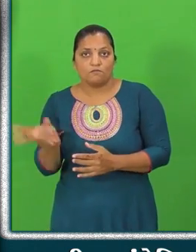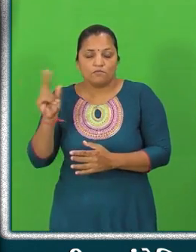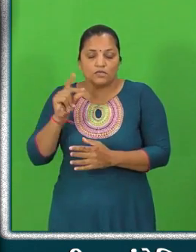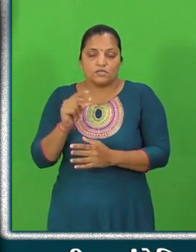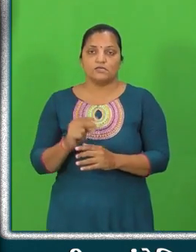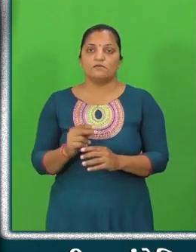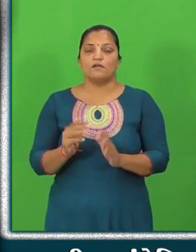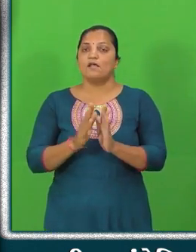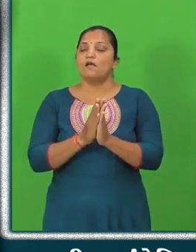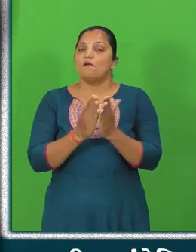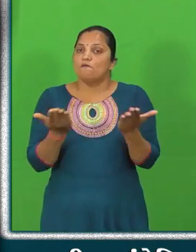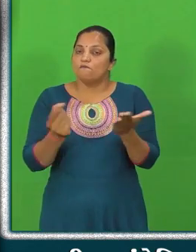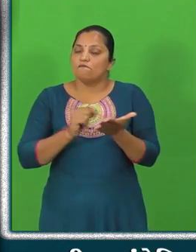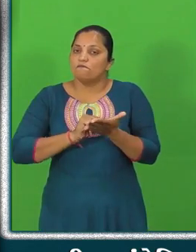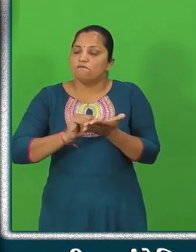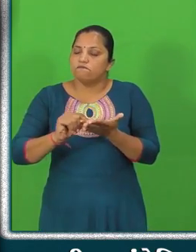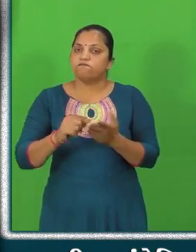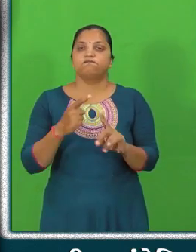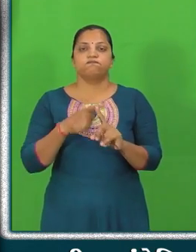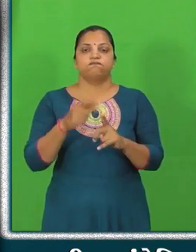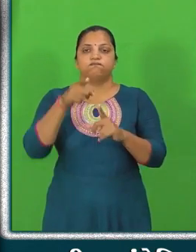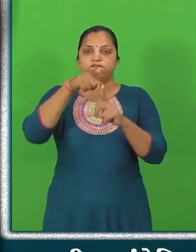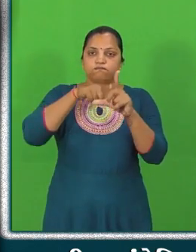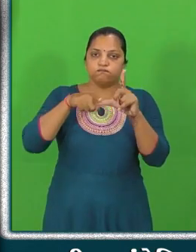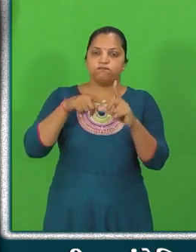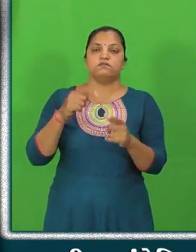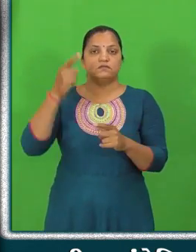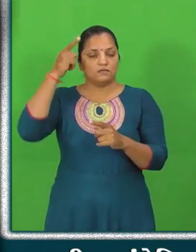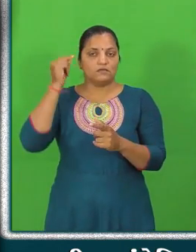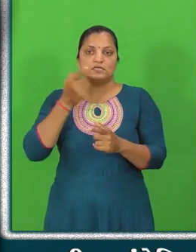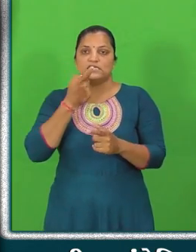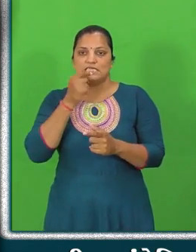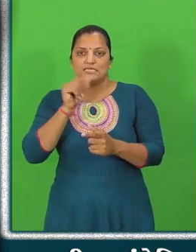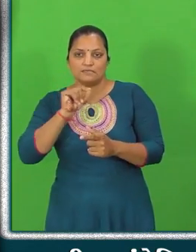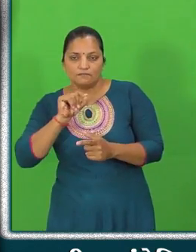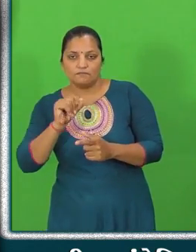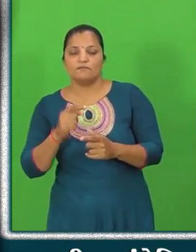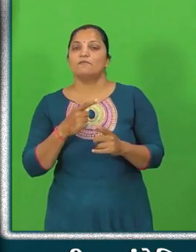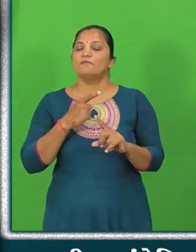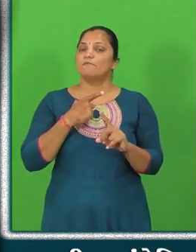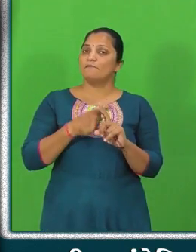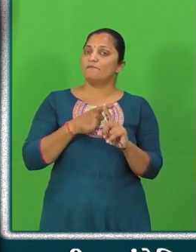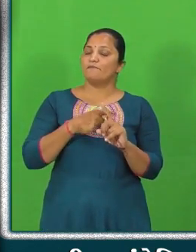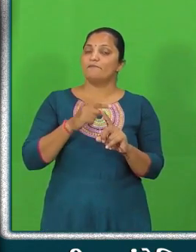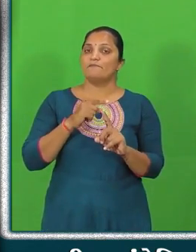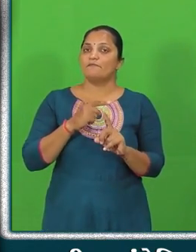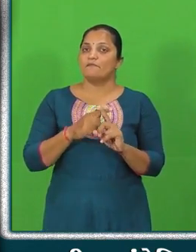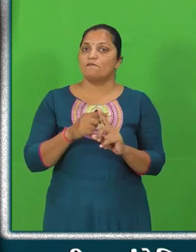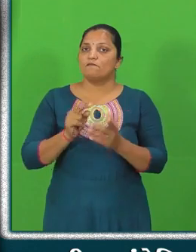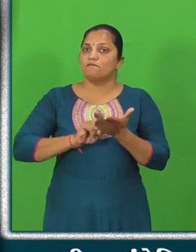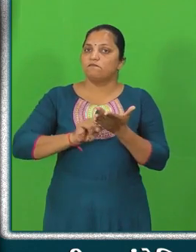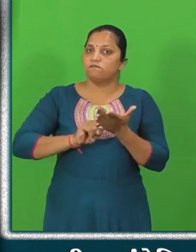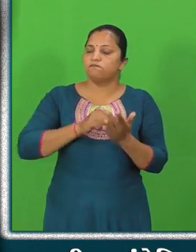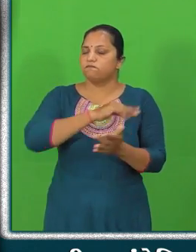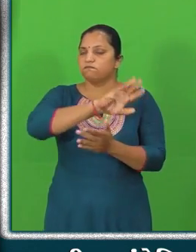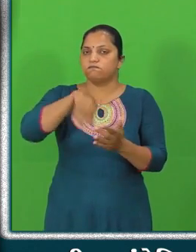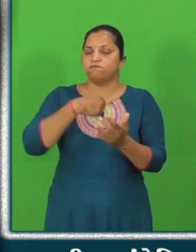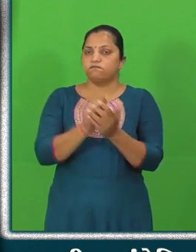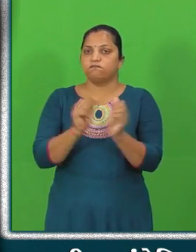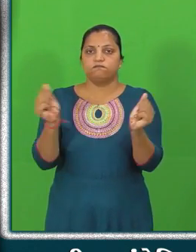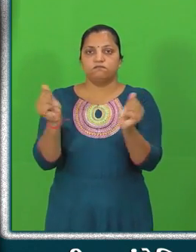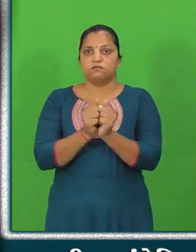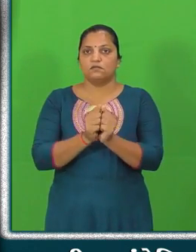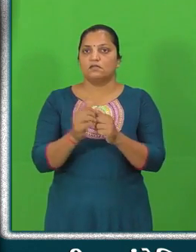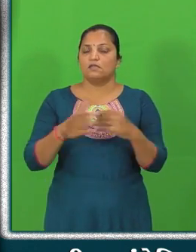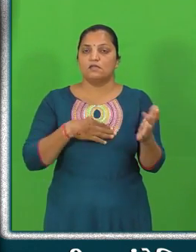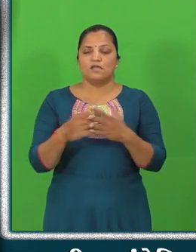છું, નોટ પેન્સિલ ફૂટપટ્ટી બધી જ વિગત તમારી પાસે જોઈશે. કદાચ થોડુંક ધીમું જશે તો ધીમું જવા દઈશું, પણ